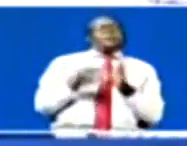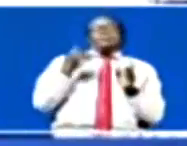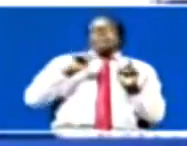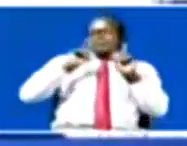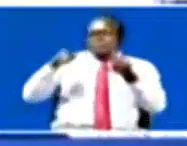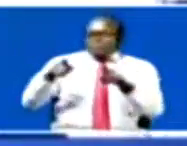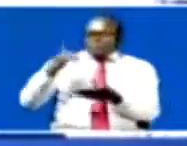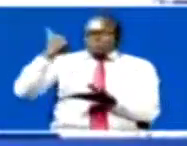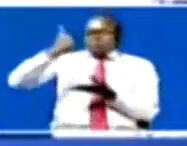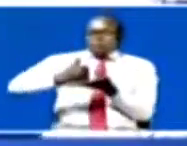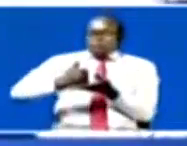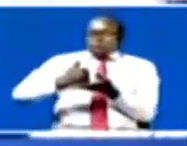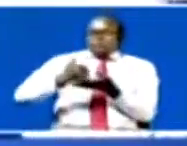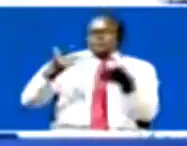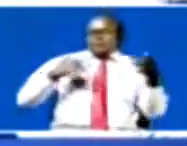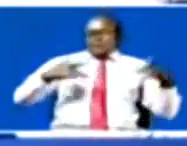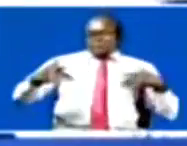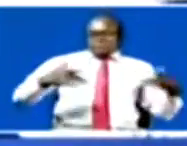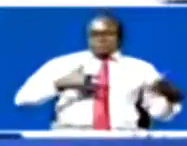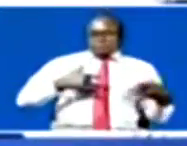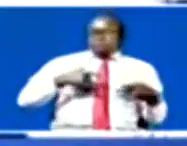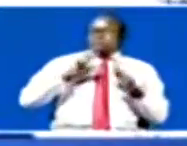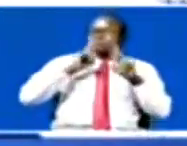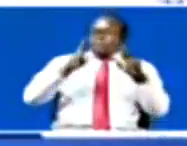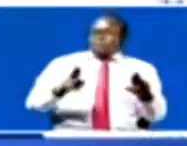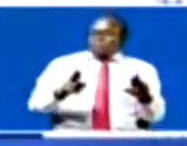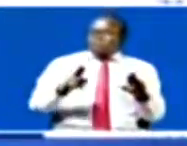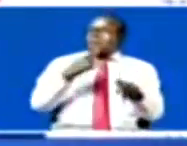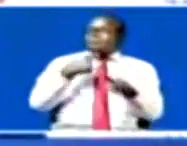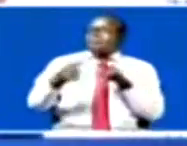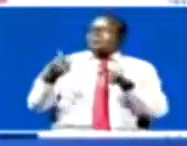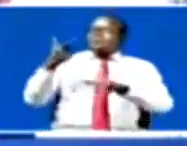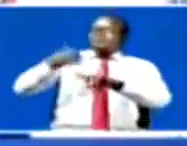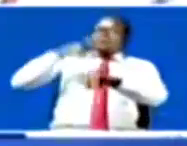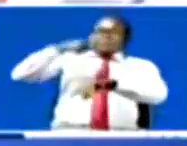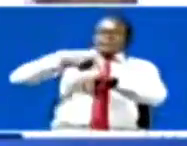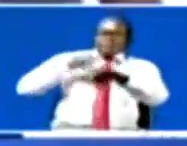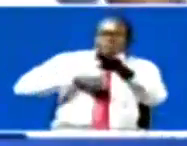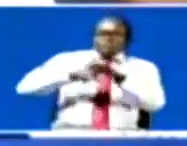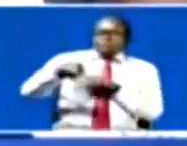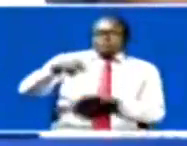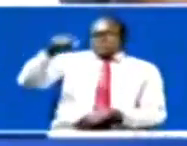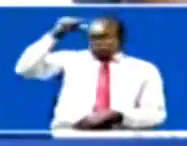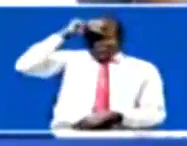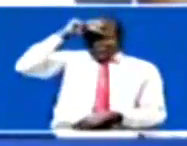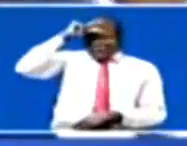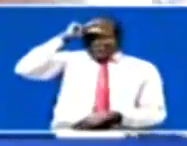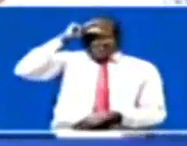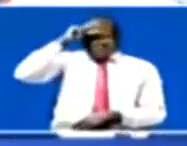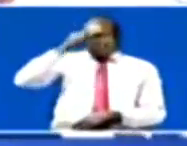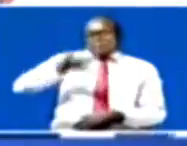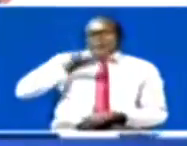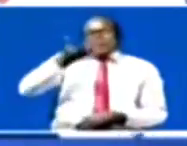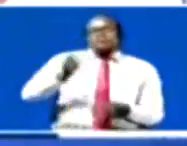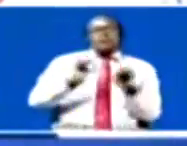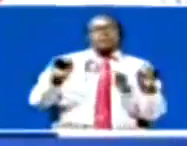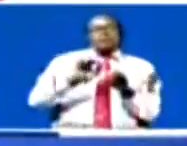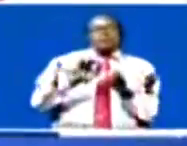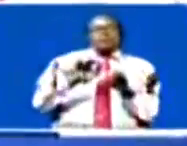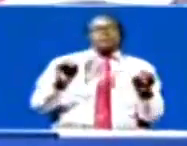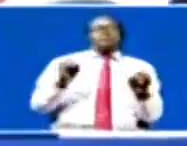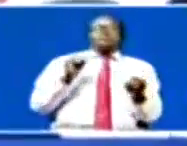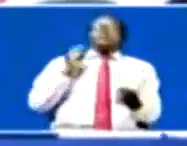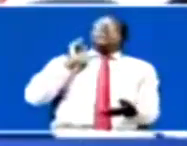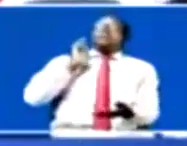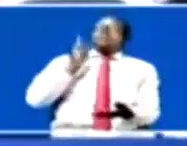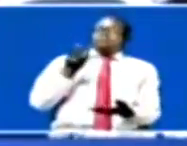kwa ofisi husika tuweke ripoti. Lakini tangu tuende kwa serikali hawatupatia jibu. Tuko na